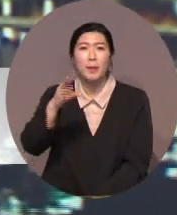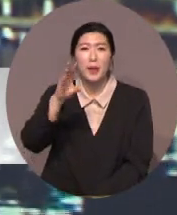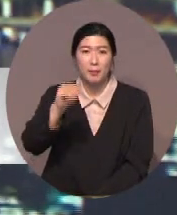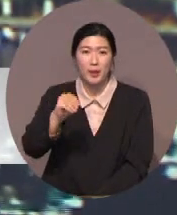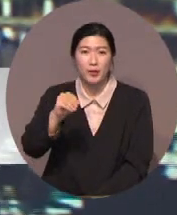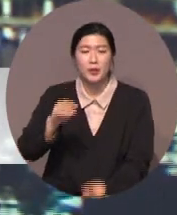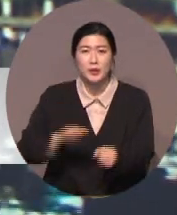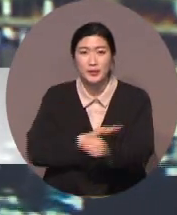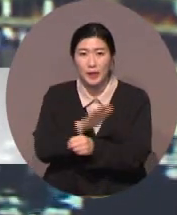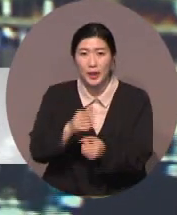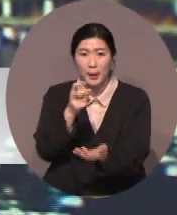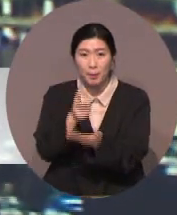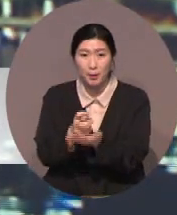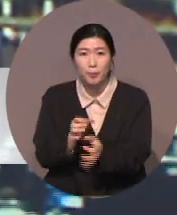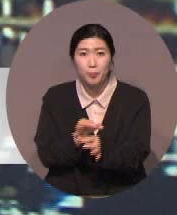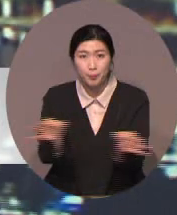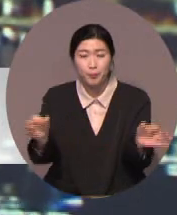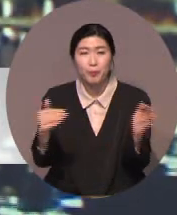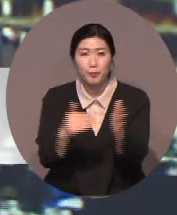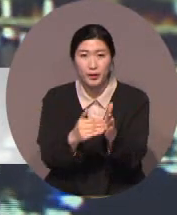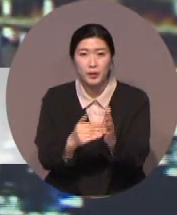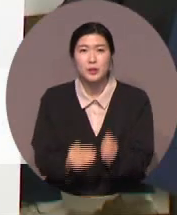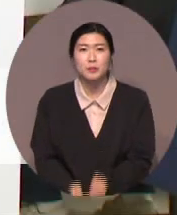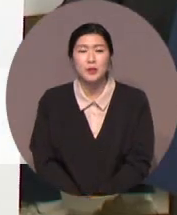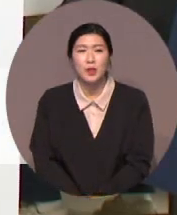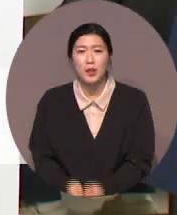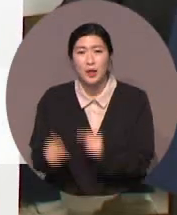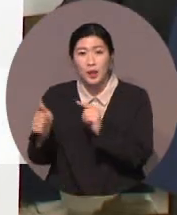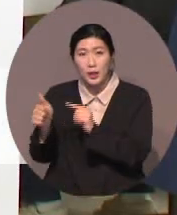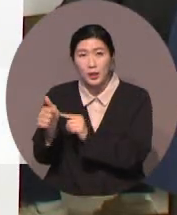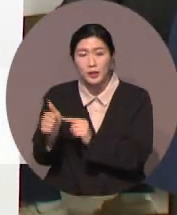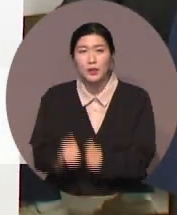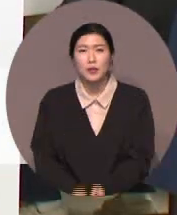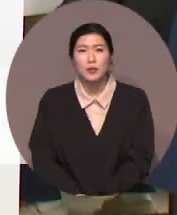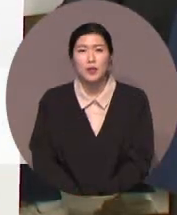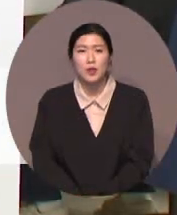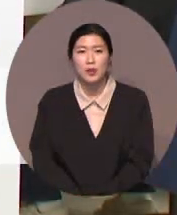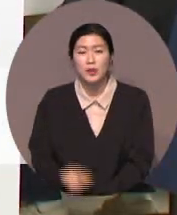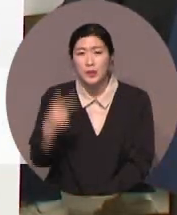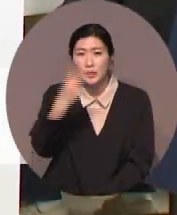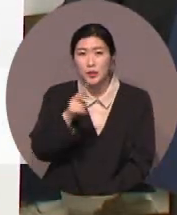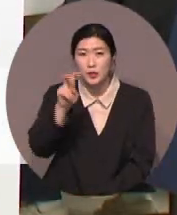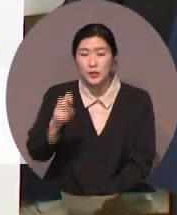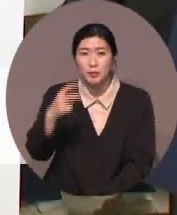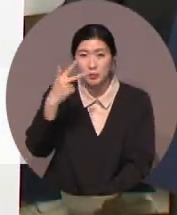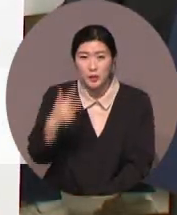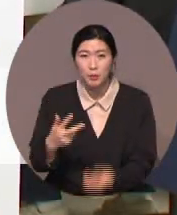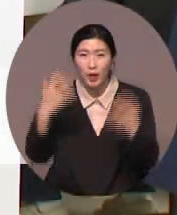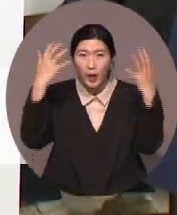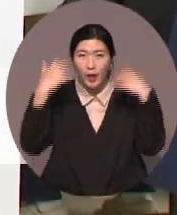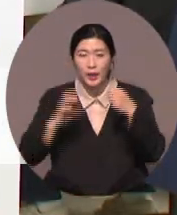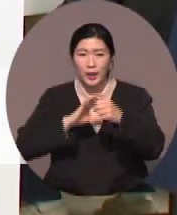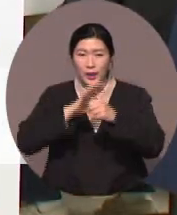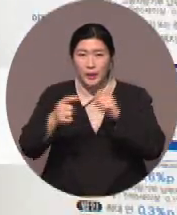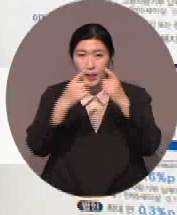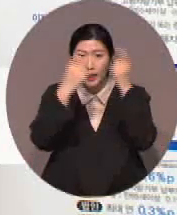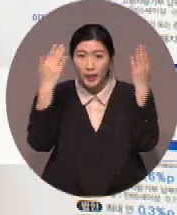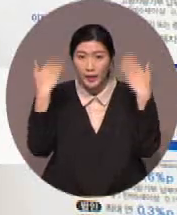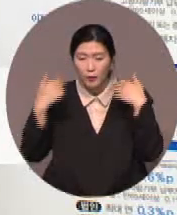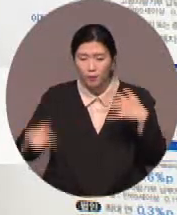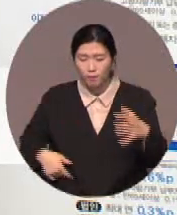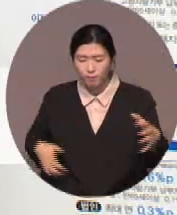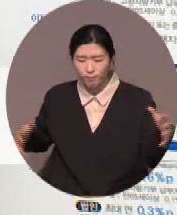고양 사랑 기부재에 동참했습니다 최시작은 충청권에서 2027 하계 세계대학 경기대회를